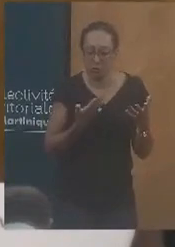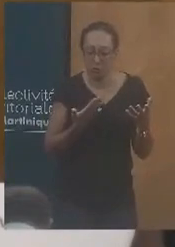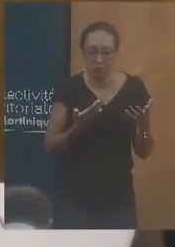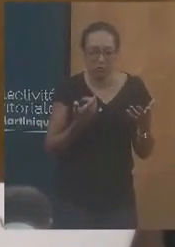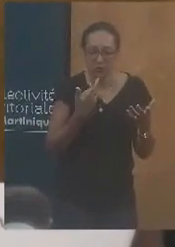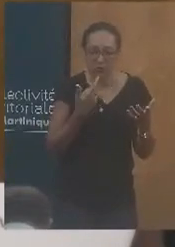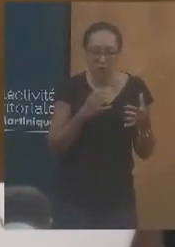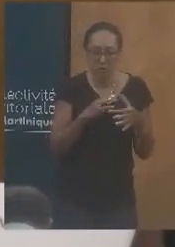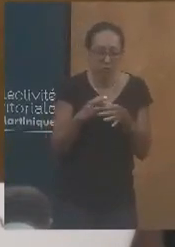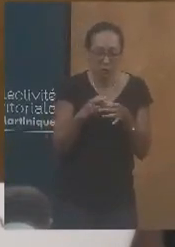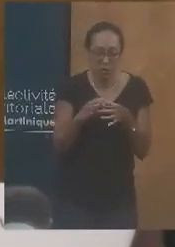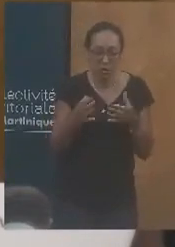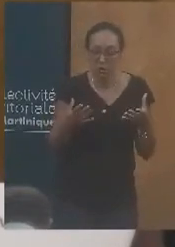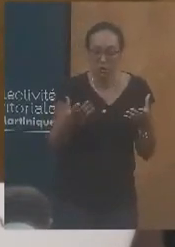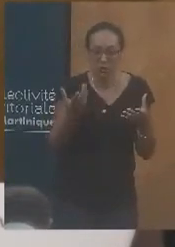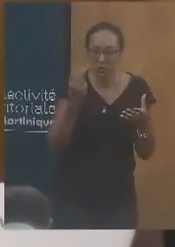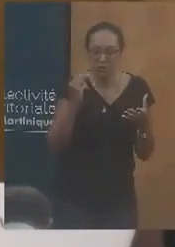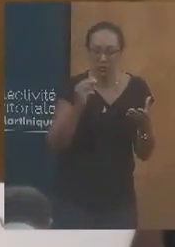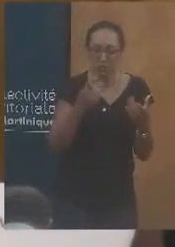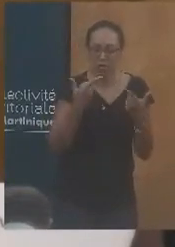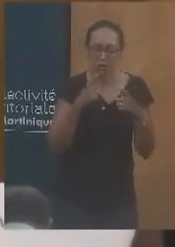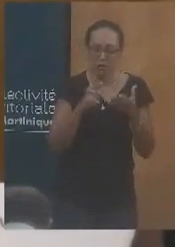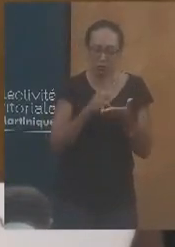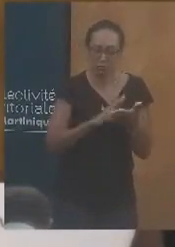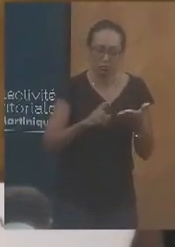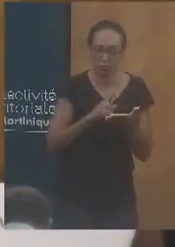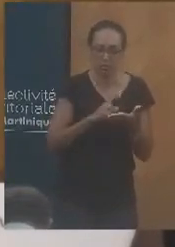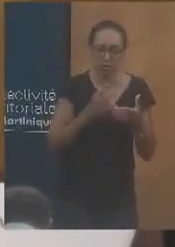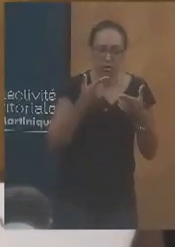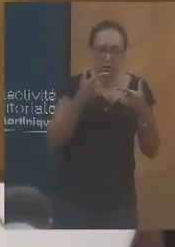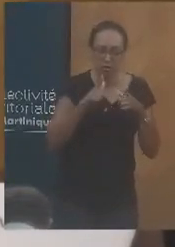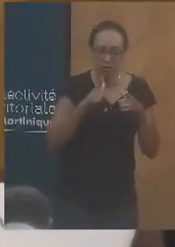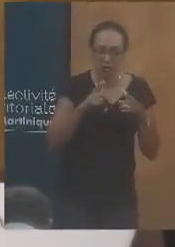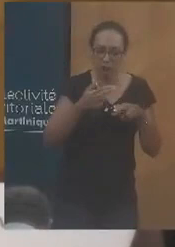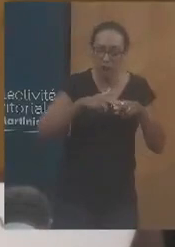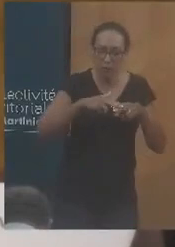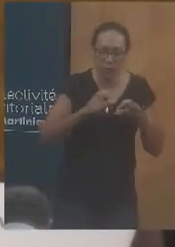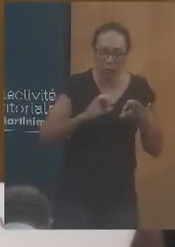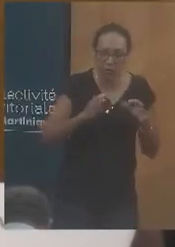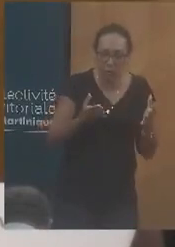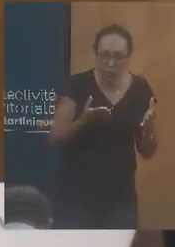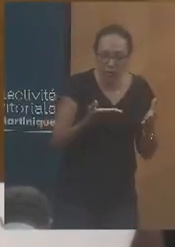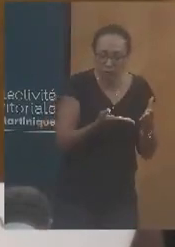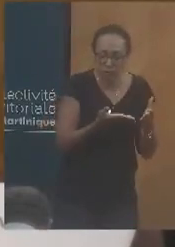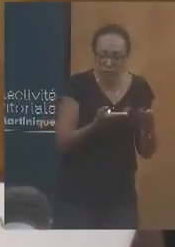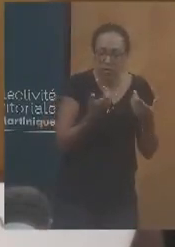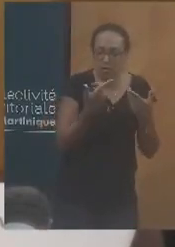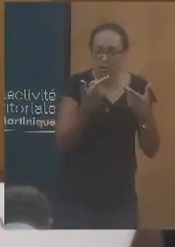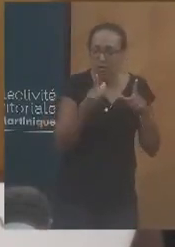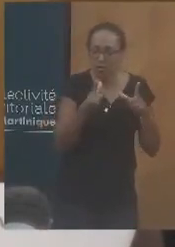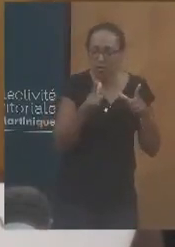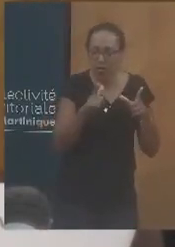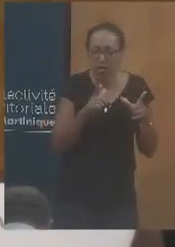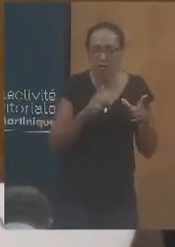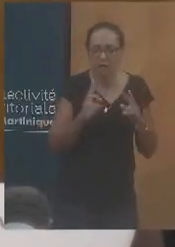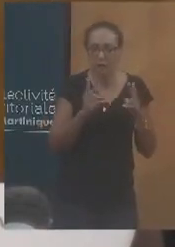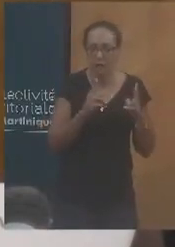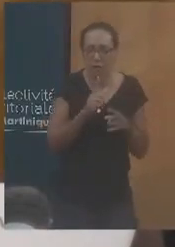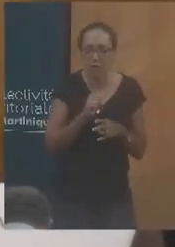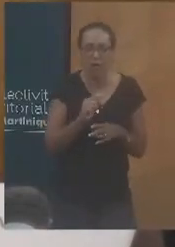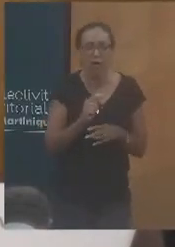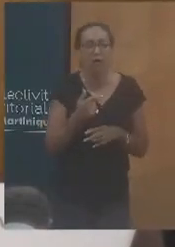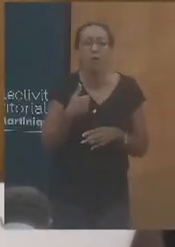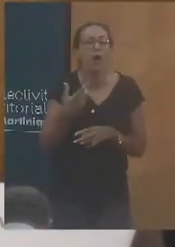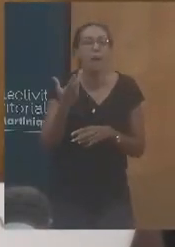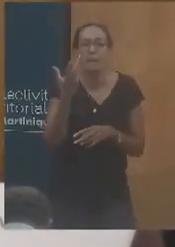entre les deux. Une langue régionale peut être vivante, elle n'est jamais morte, une langue régionale. Donc une langue vivante, le contraire, c'est une langue morte. Donc je ne comprends